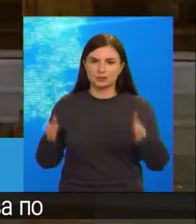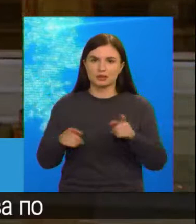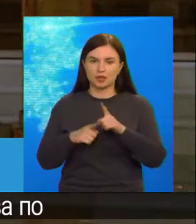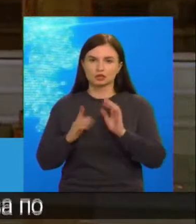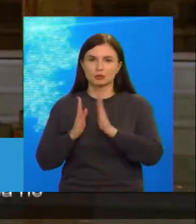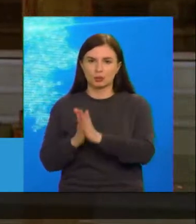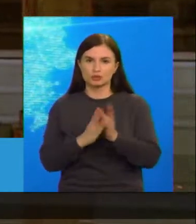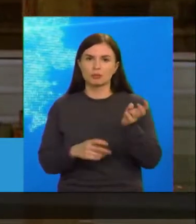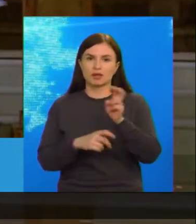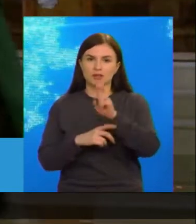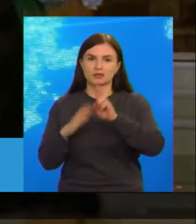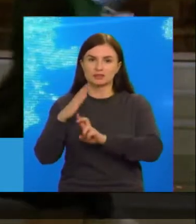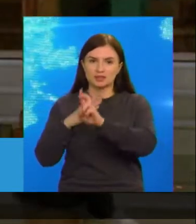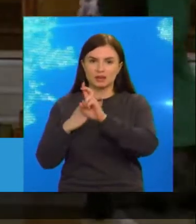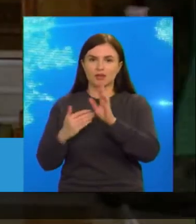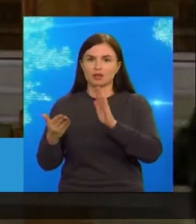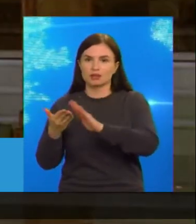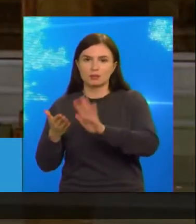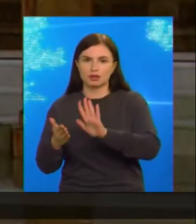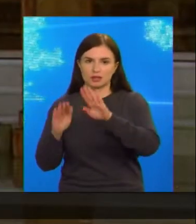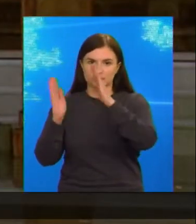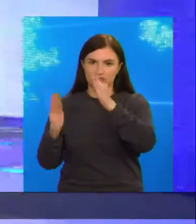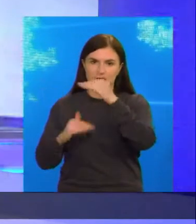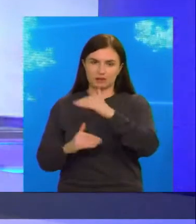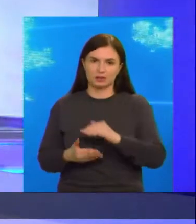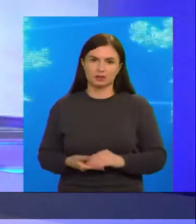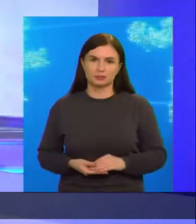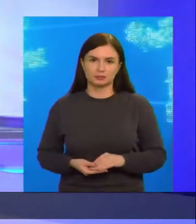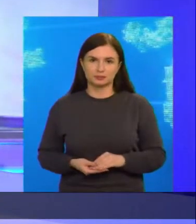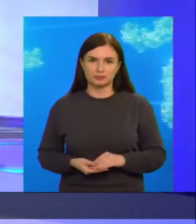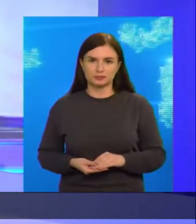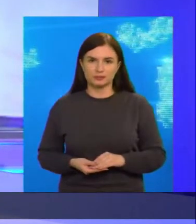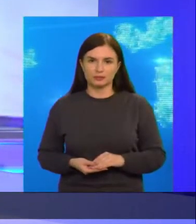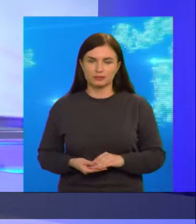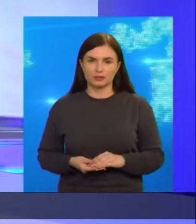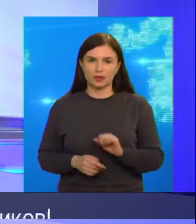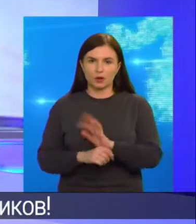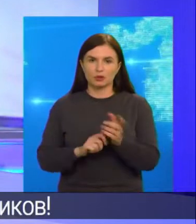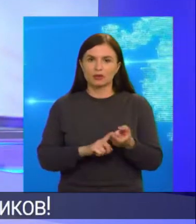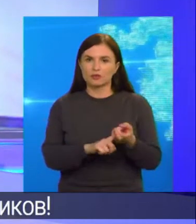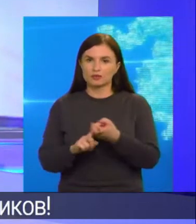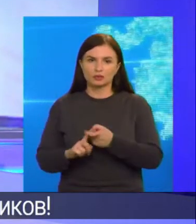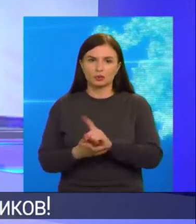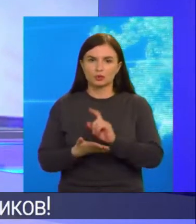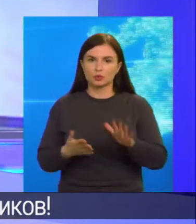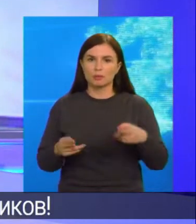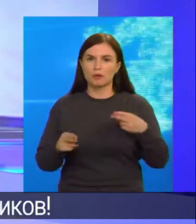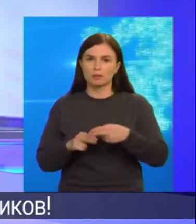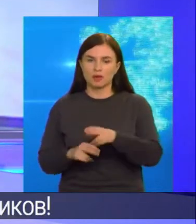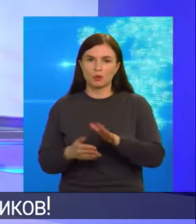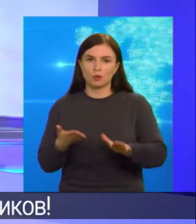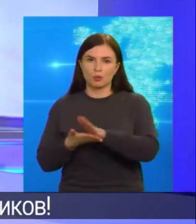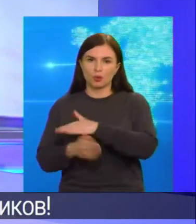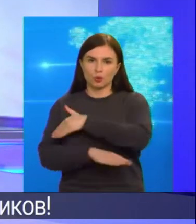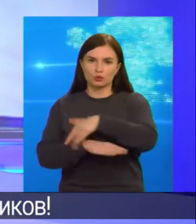приходя в церковь, не прикладываться к святыням. Коронавирус не должен стать помехой для уборки улиц.